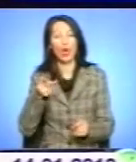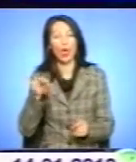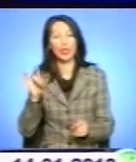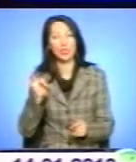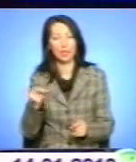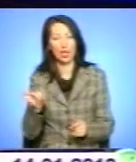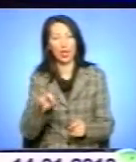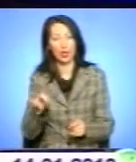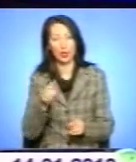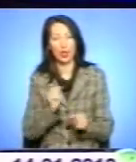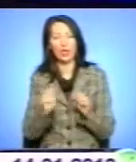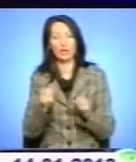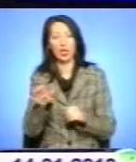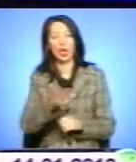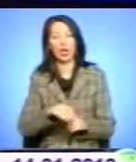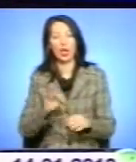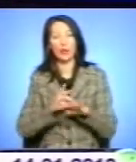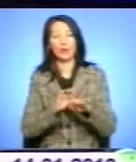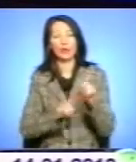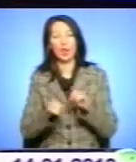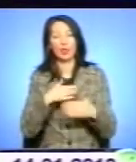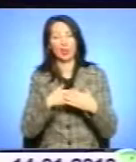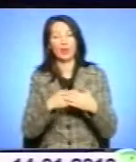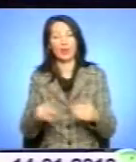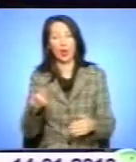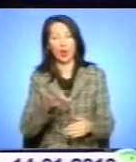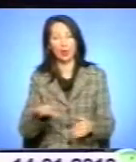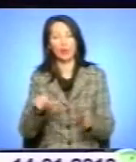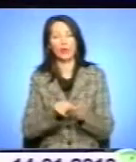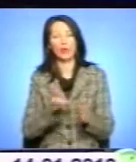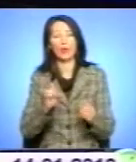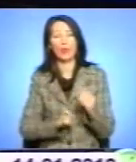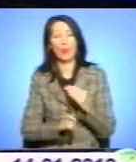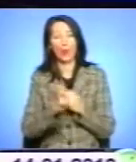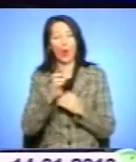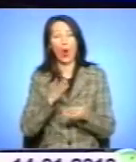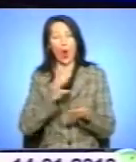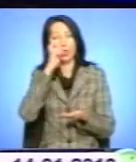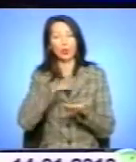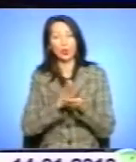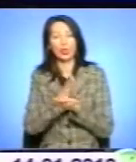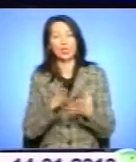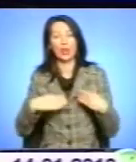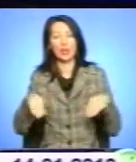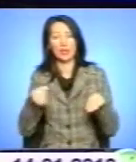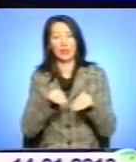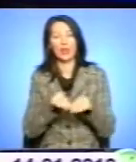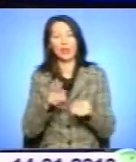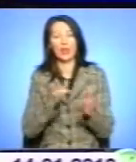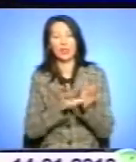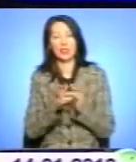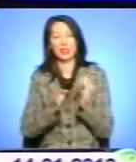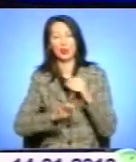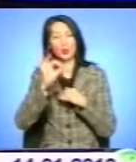Керівник краю провів нараду з активом району, відвідав богослужіння у соборі єднання християн Сходу і Заходу у Підволочиську та